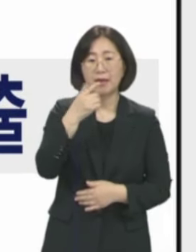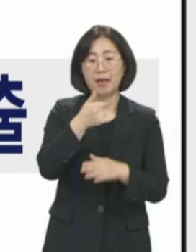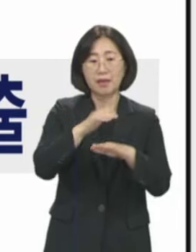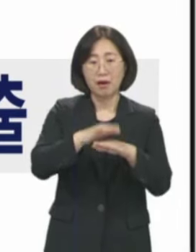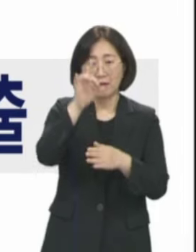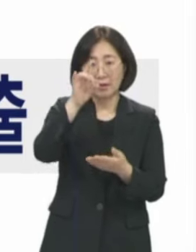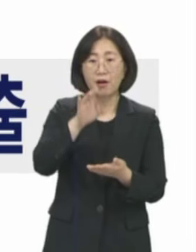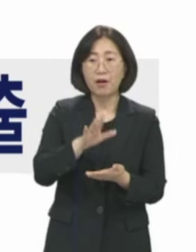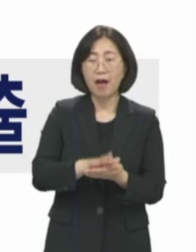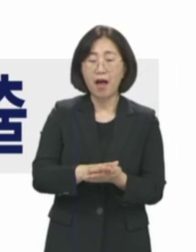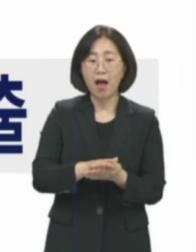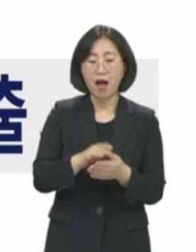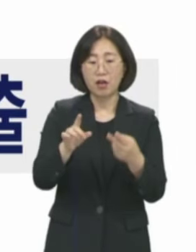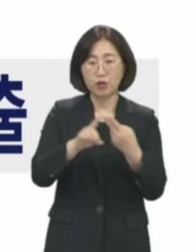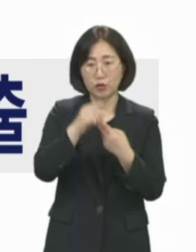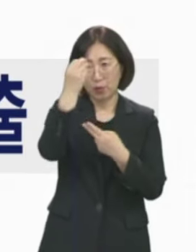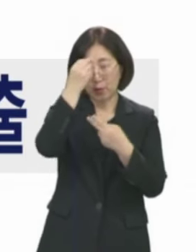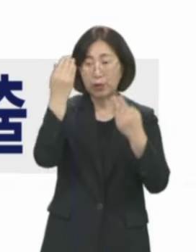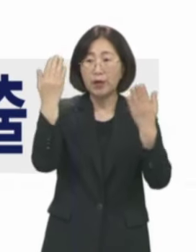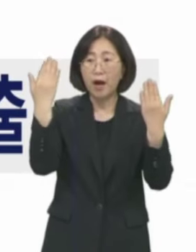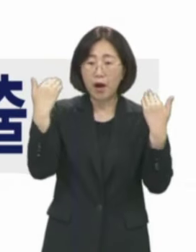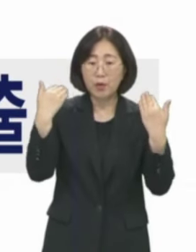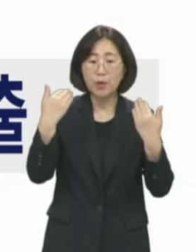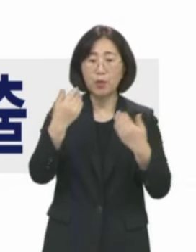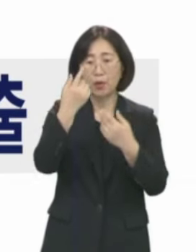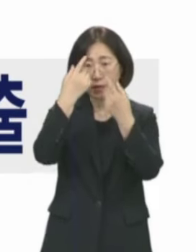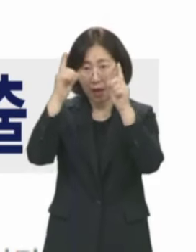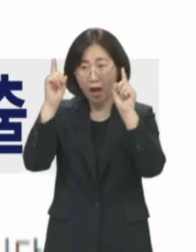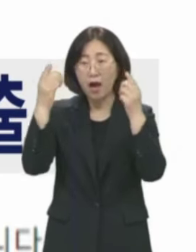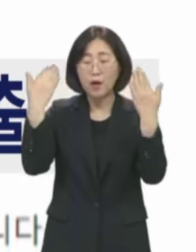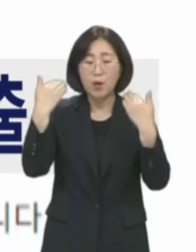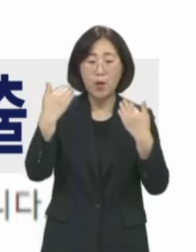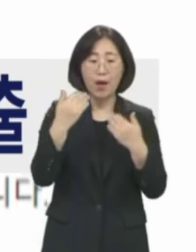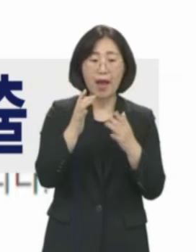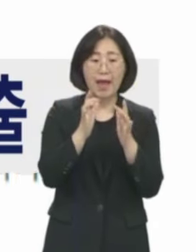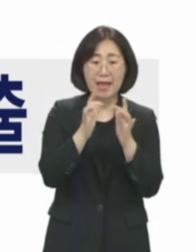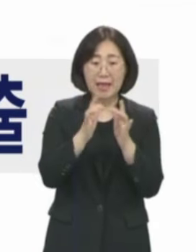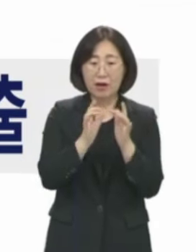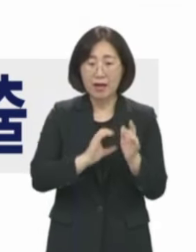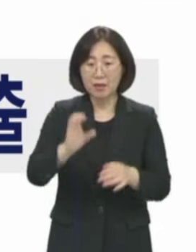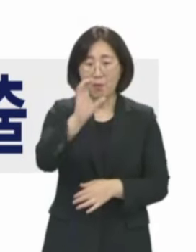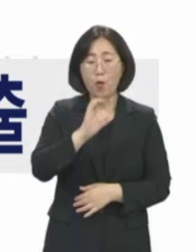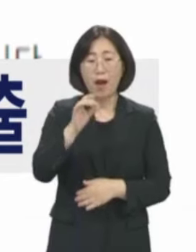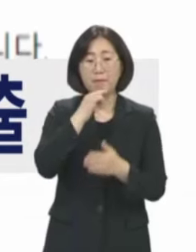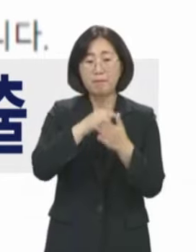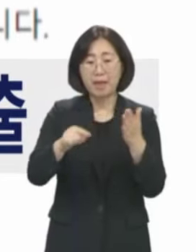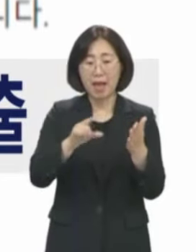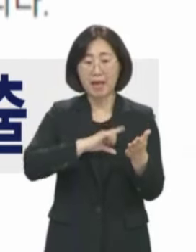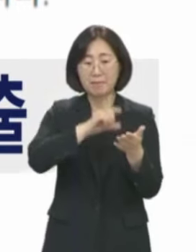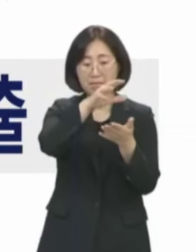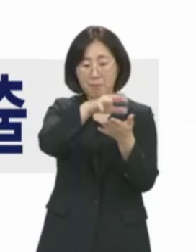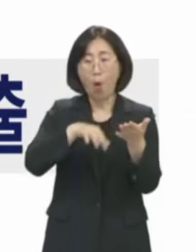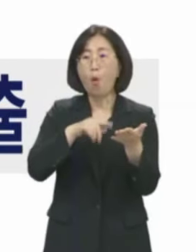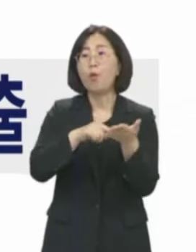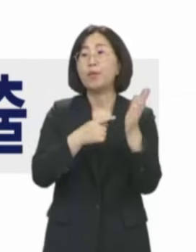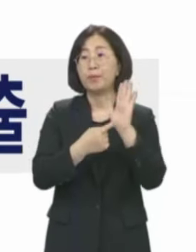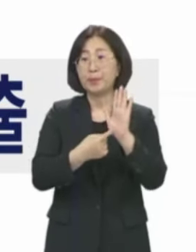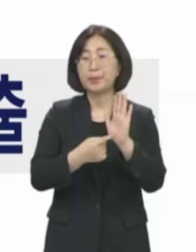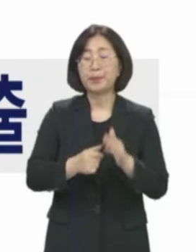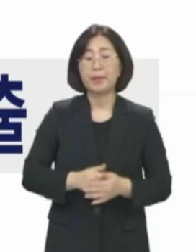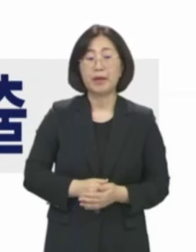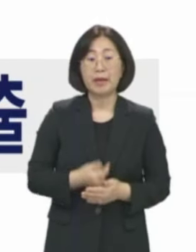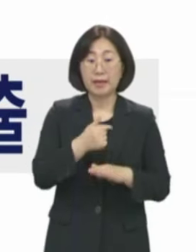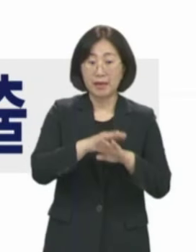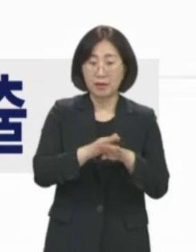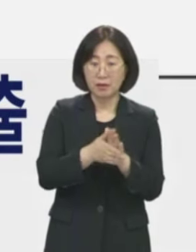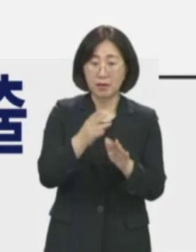등 지역 중고교 수십 곳과 지역 대학교까지도 SNS상에 올라온 피해 명단에 적혀 있는 상태입니다.